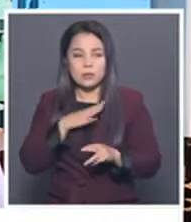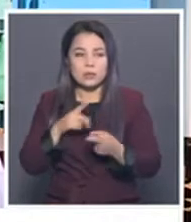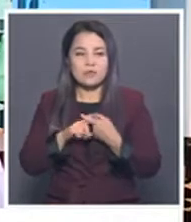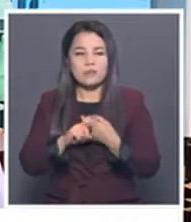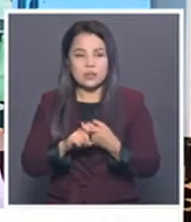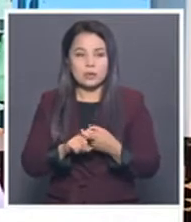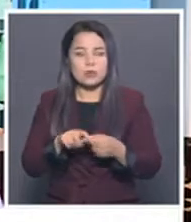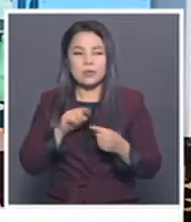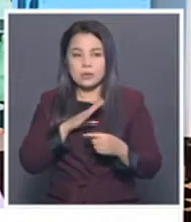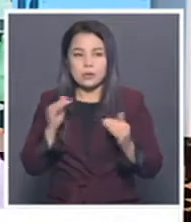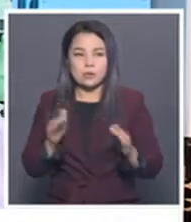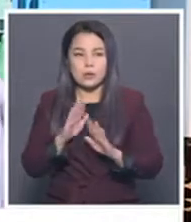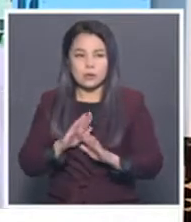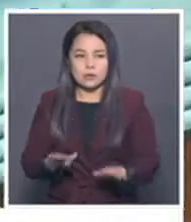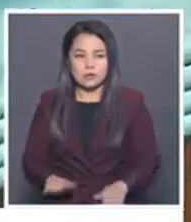вирус жоламайды.